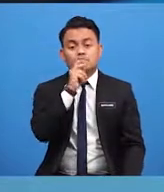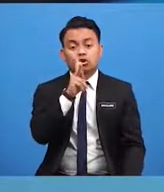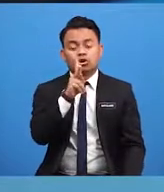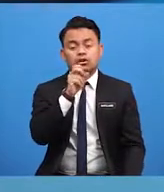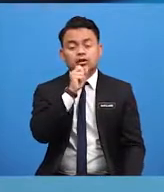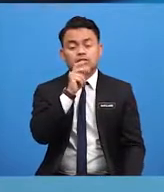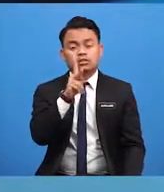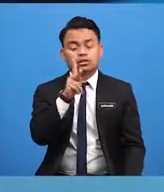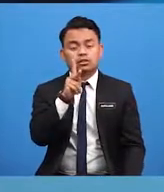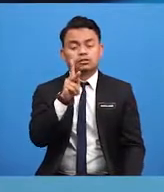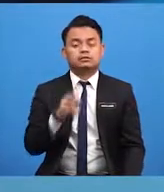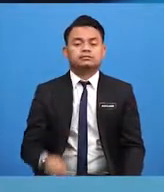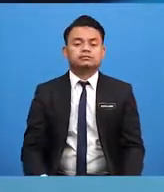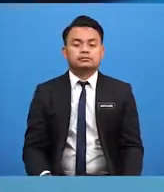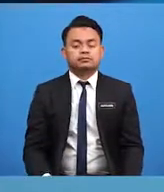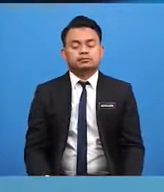yang segera.